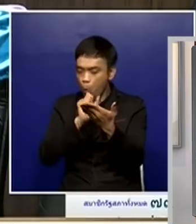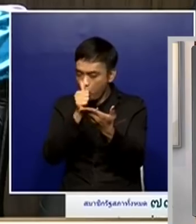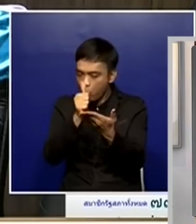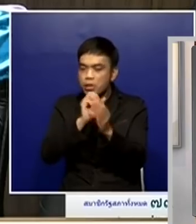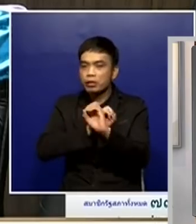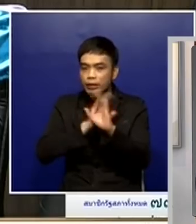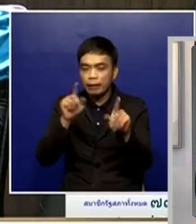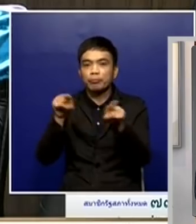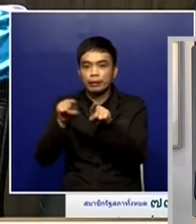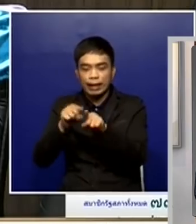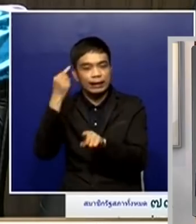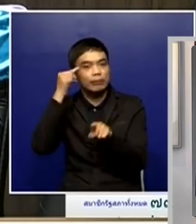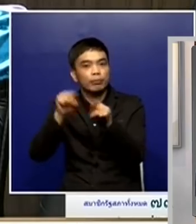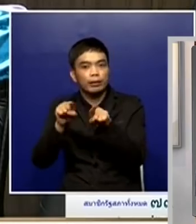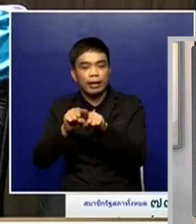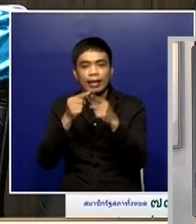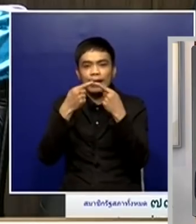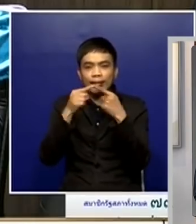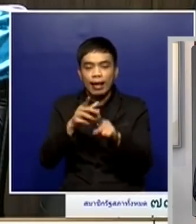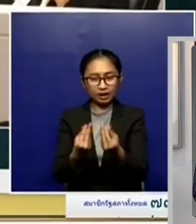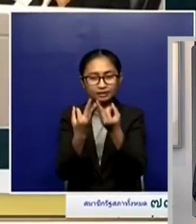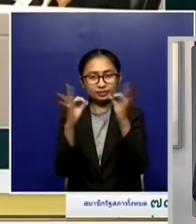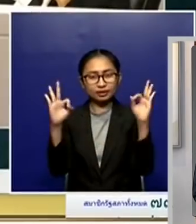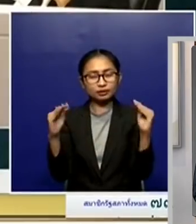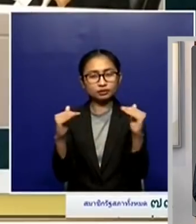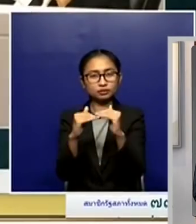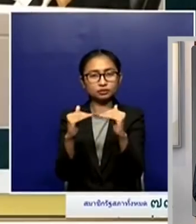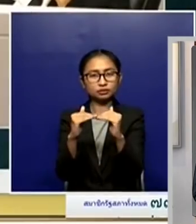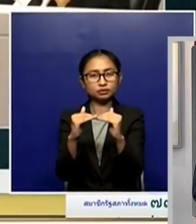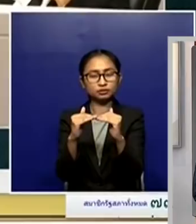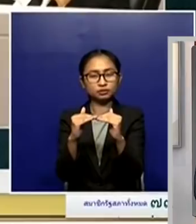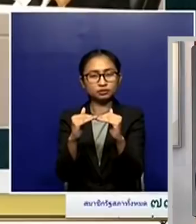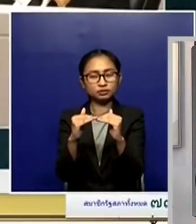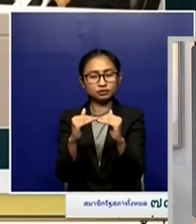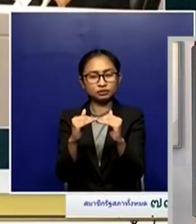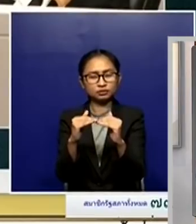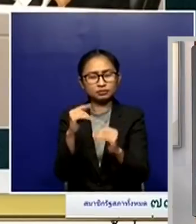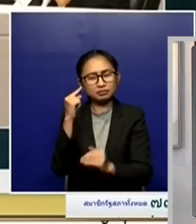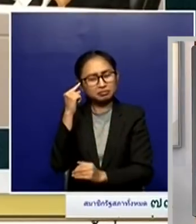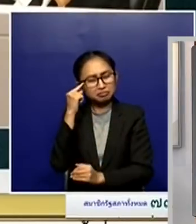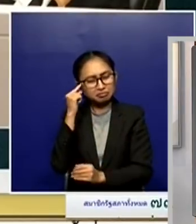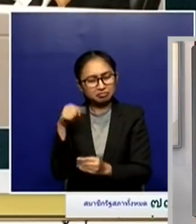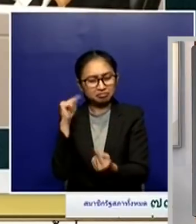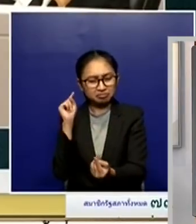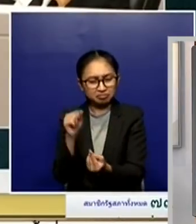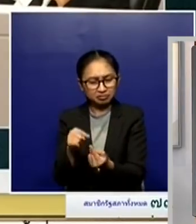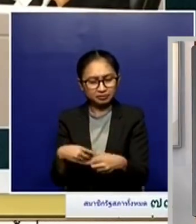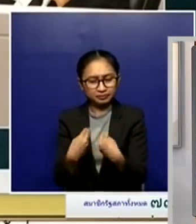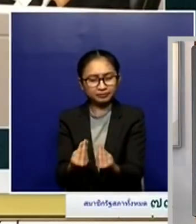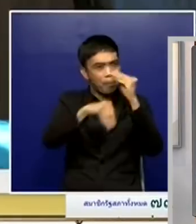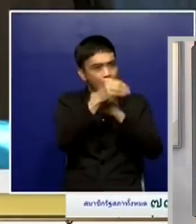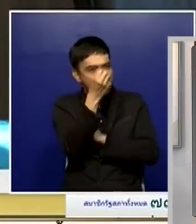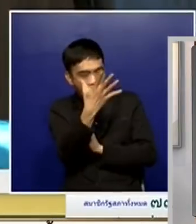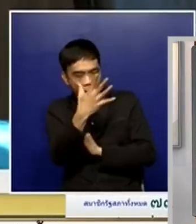กลับอยู่ภายใต้กฎหมายนี้ซึ่งรัฐบาลเจ้าของกฎหมายเสนอเข้ามาในที่ประชุมรัฐสภาขอพิจารณาวันที่ 18มีนาคมเป็น